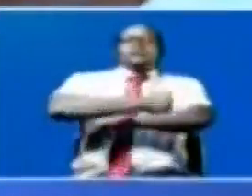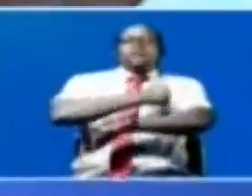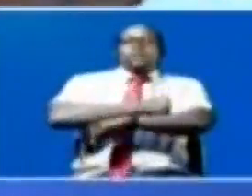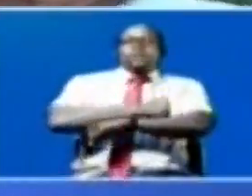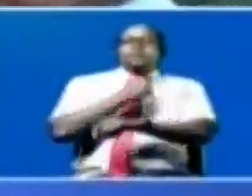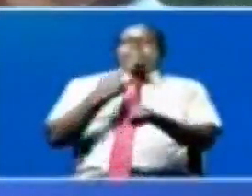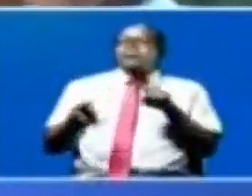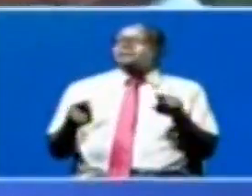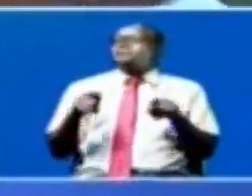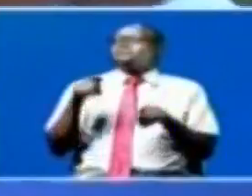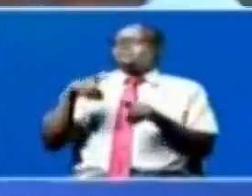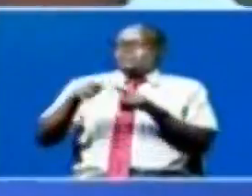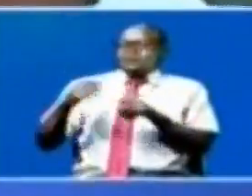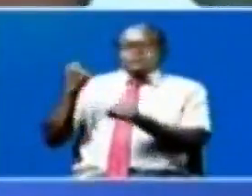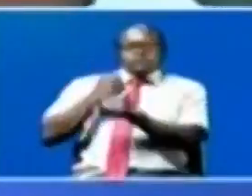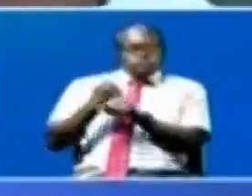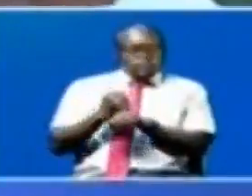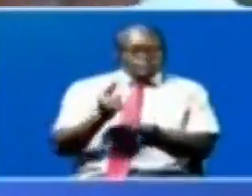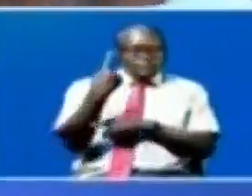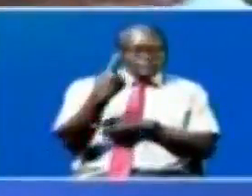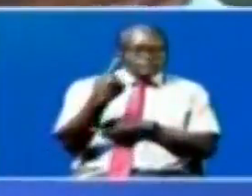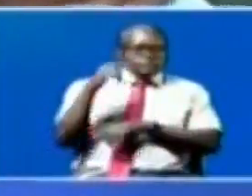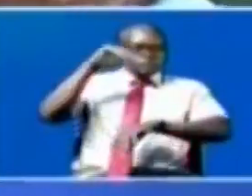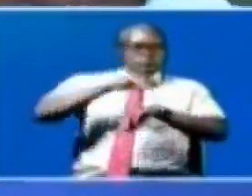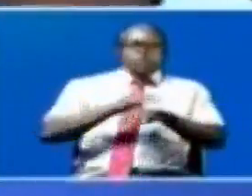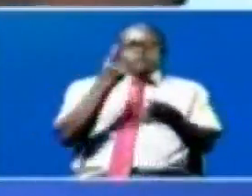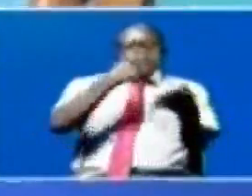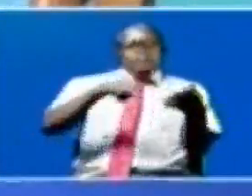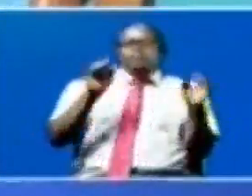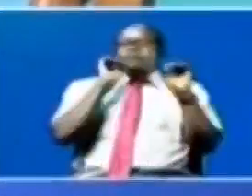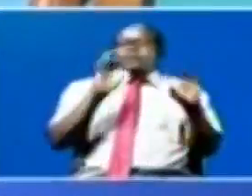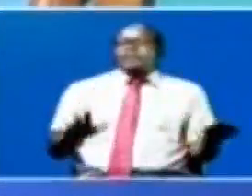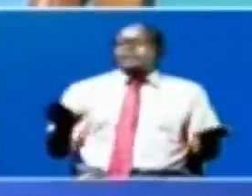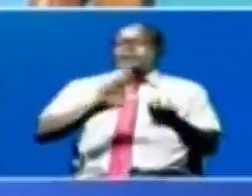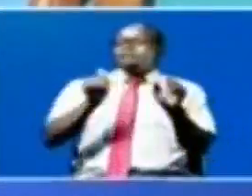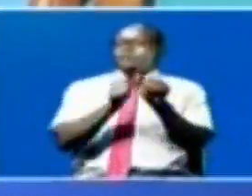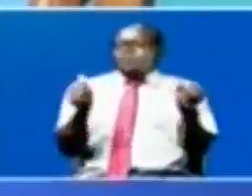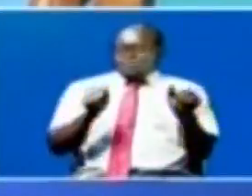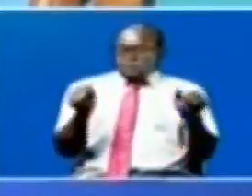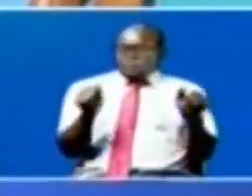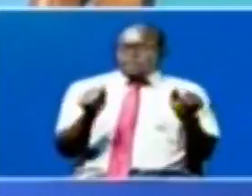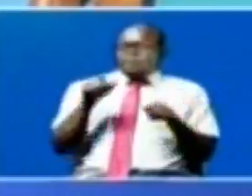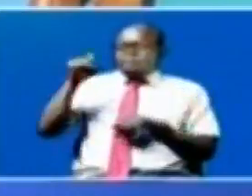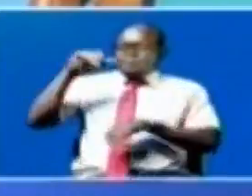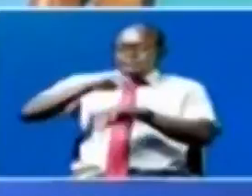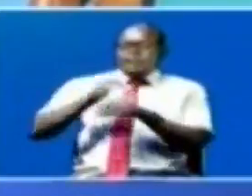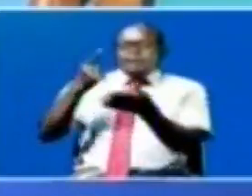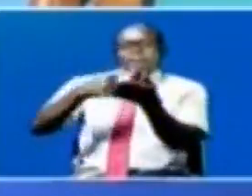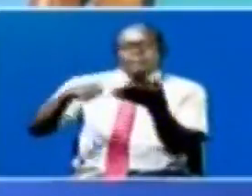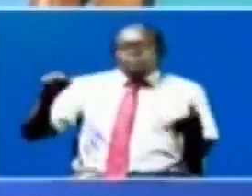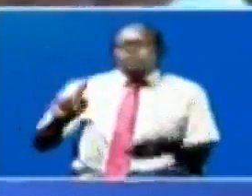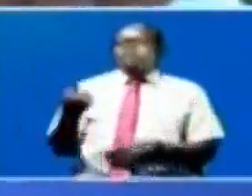kinachonikuhamisha sasa kutengeneza hizo 4 ni hii ya kwanza tu haijapata kibali na nimepita sehemu zote ambazo zinatakiwa nipate kibali